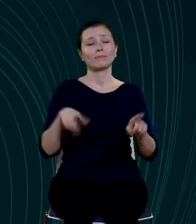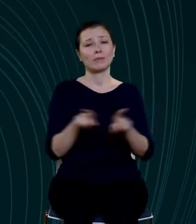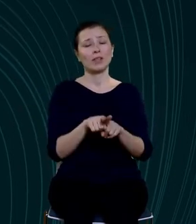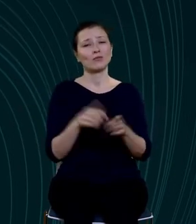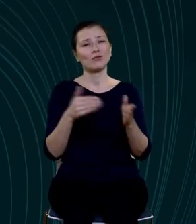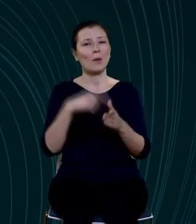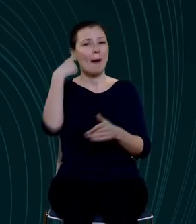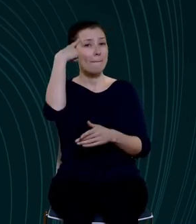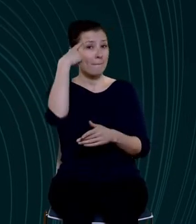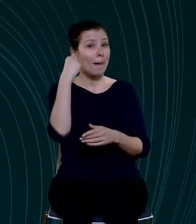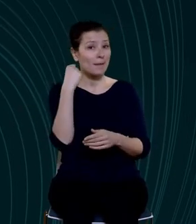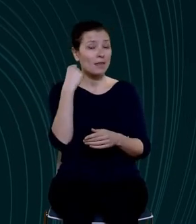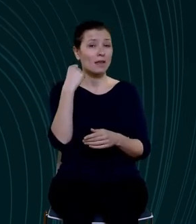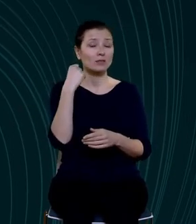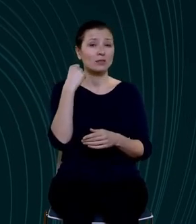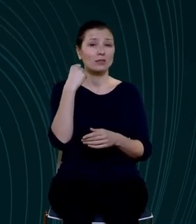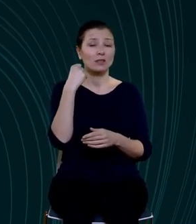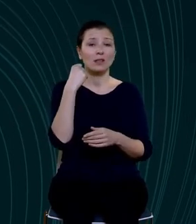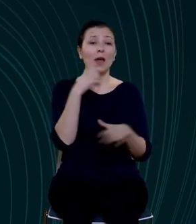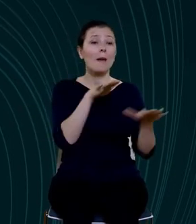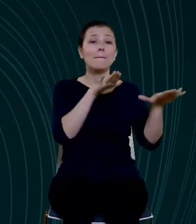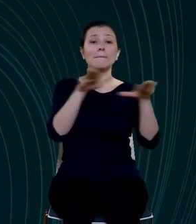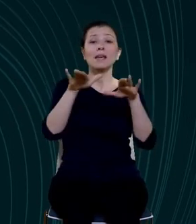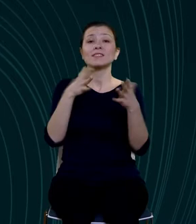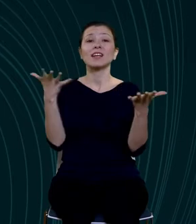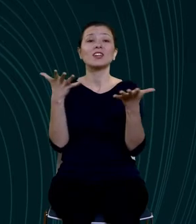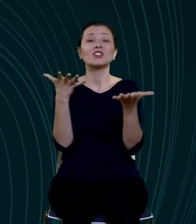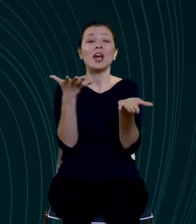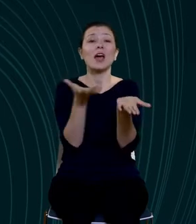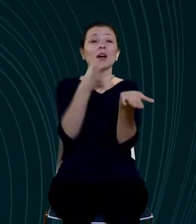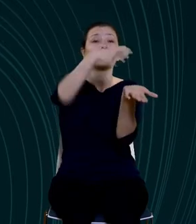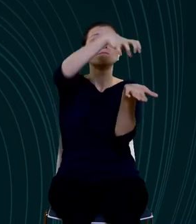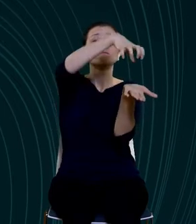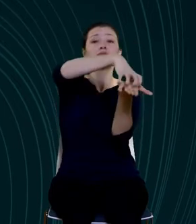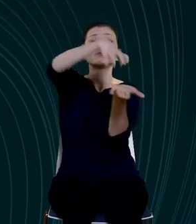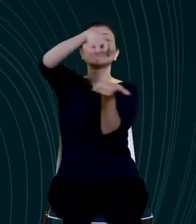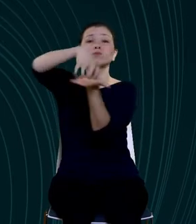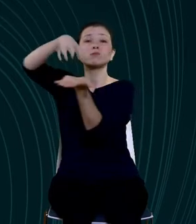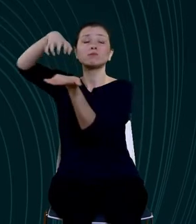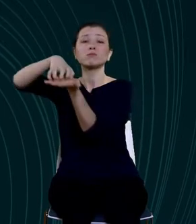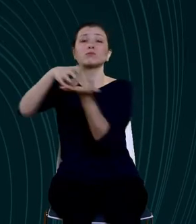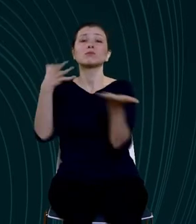też pamiętać, że te miejsca do wyboru lokalizacji posadowienia